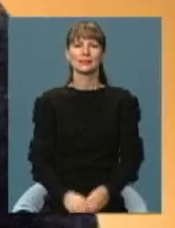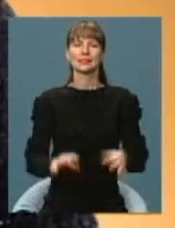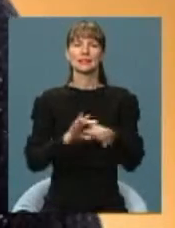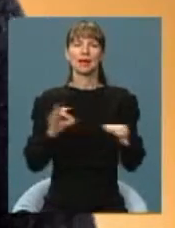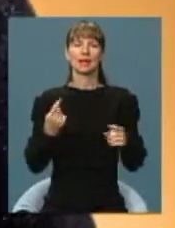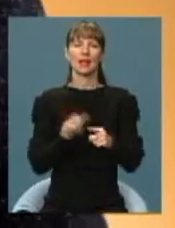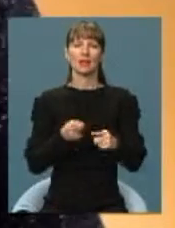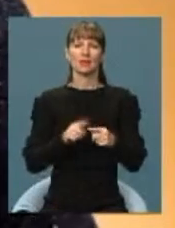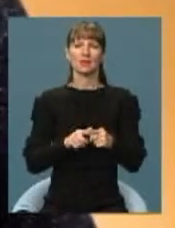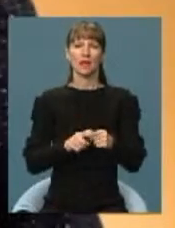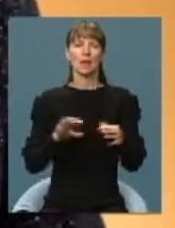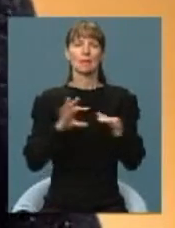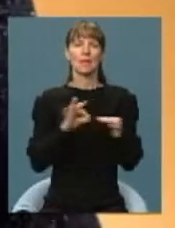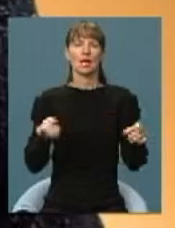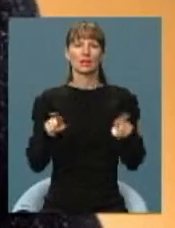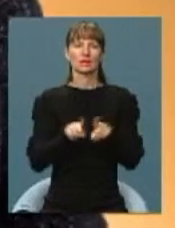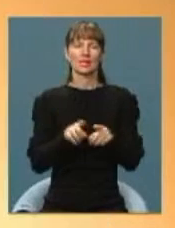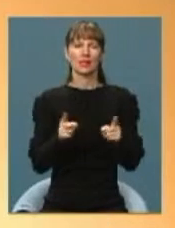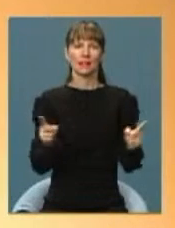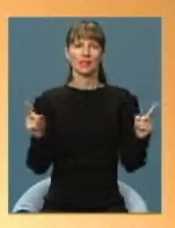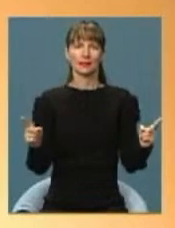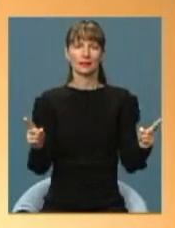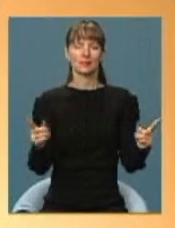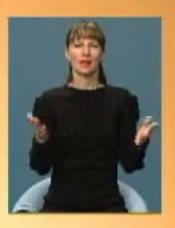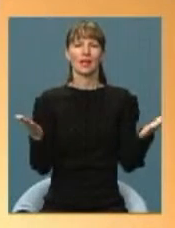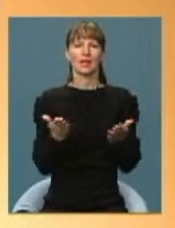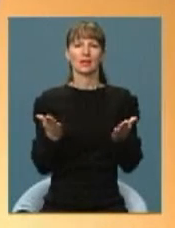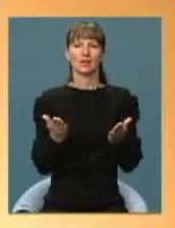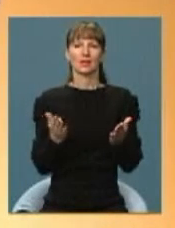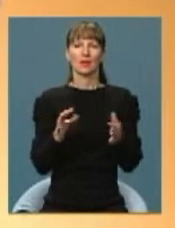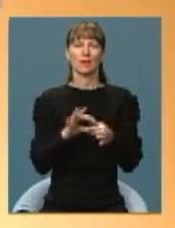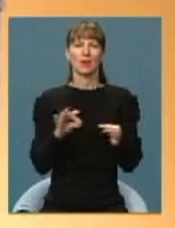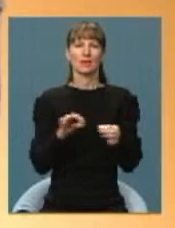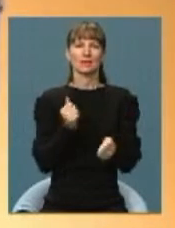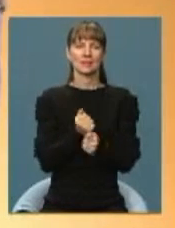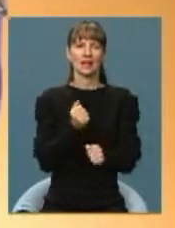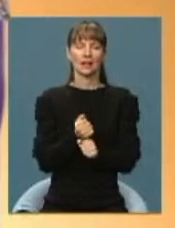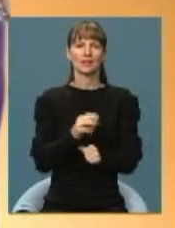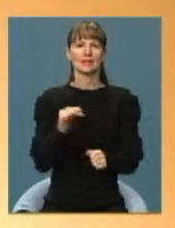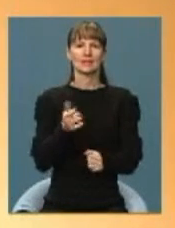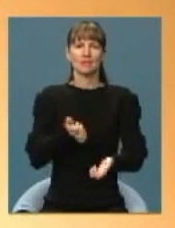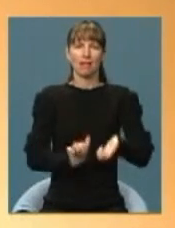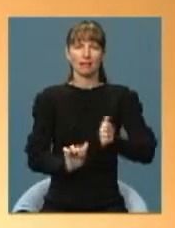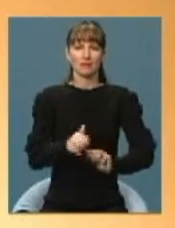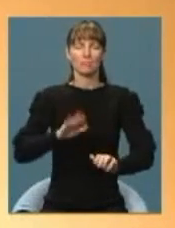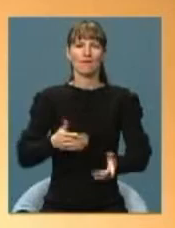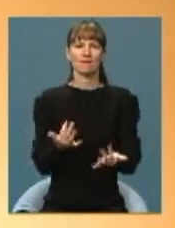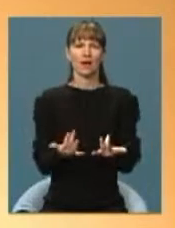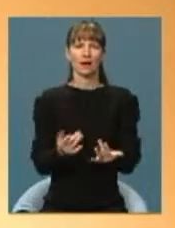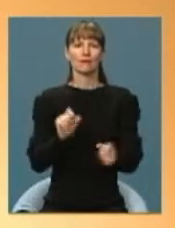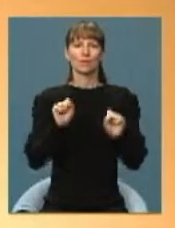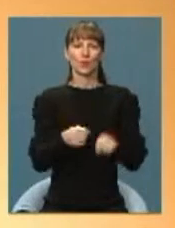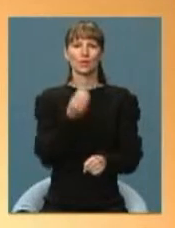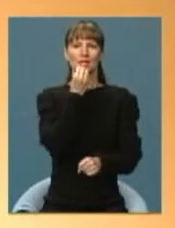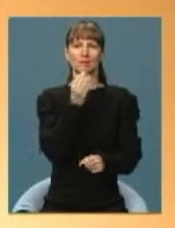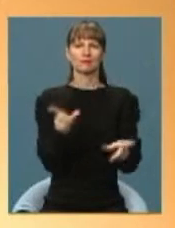Спагетті – це макарони такі длинні. Це макарони, але роблять з теста, а потім варять. Їх можна їсти